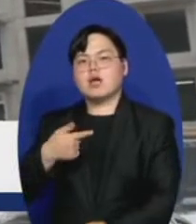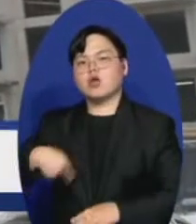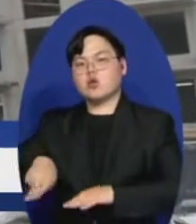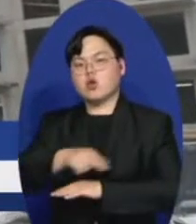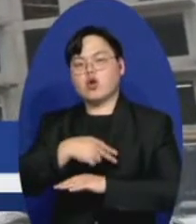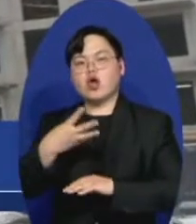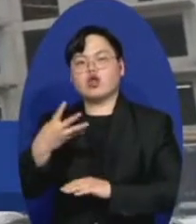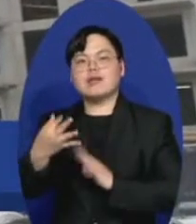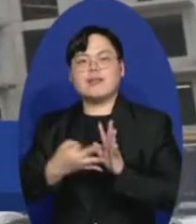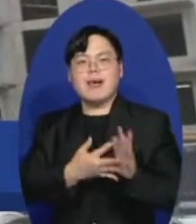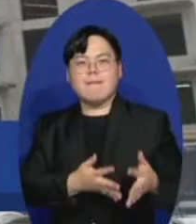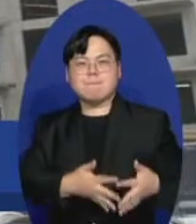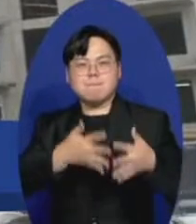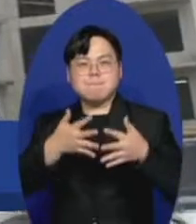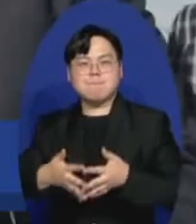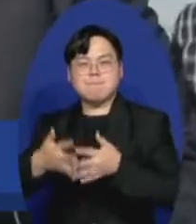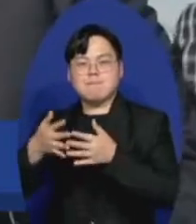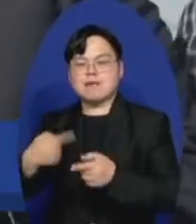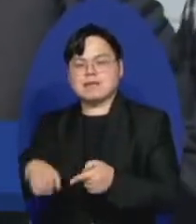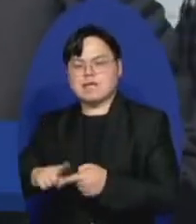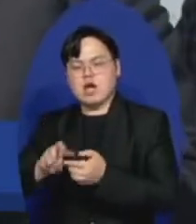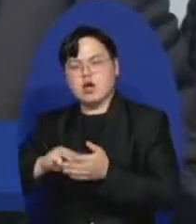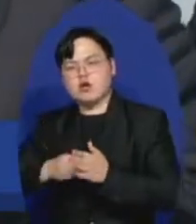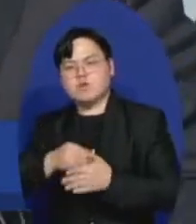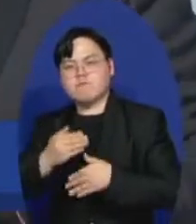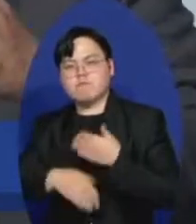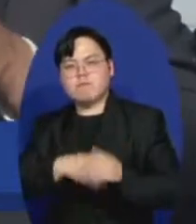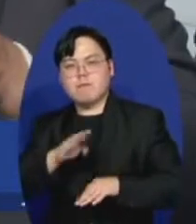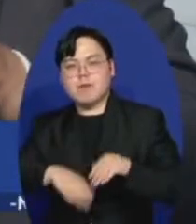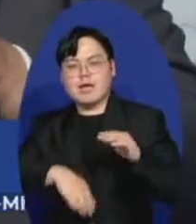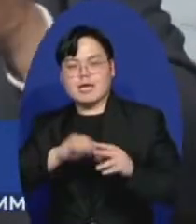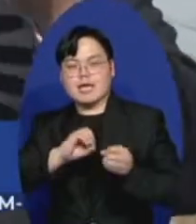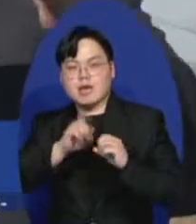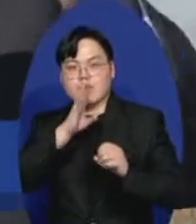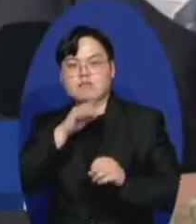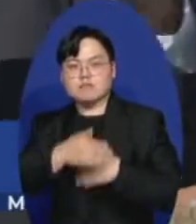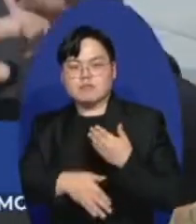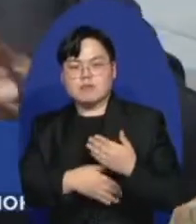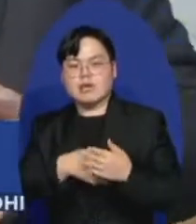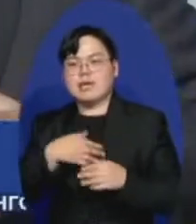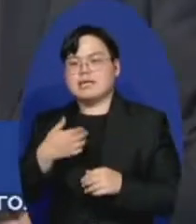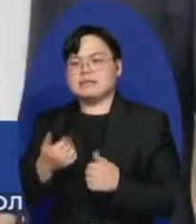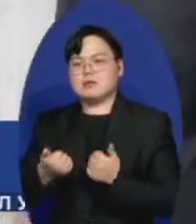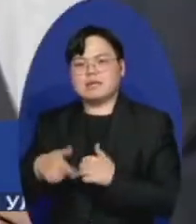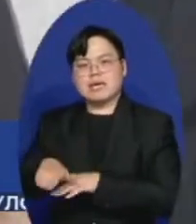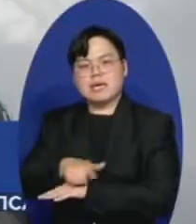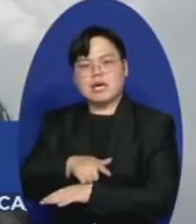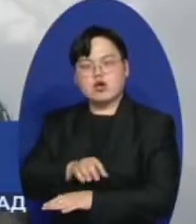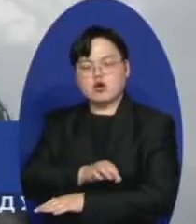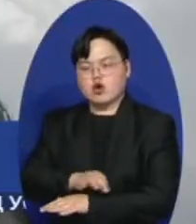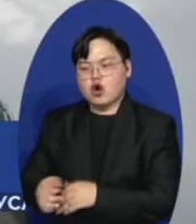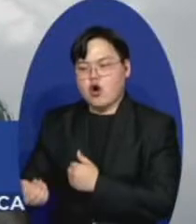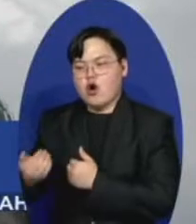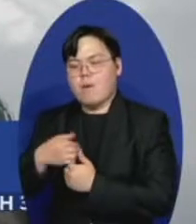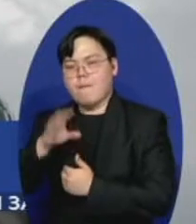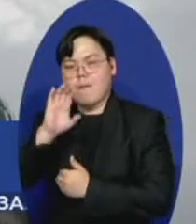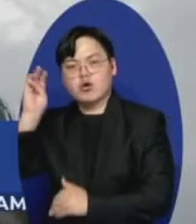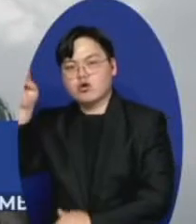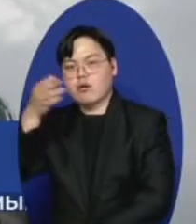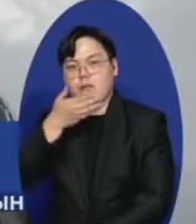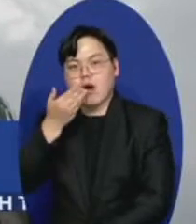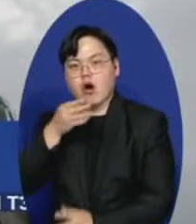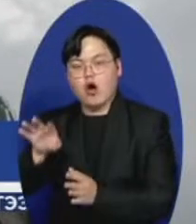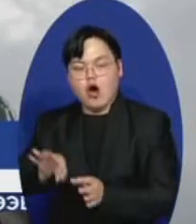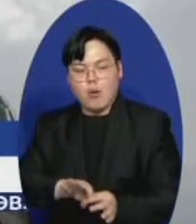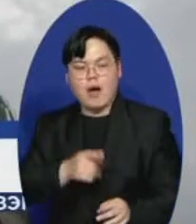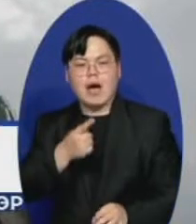Баянгол дүүрэгт энэ жил 48 орон сууцны барилгыг дахин төлөвлөн барилгажуулах төсөл хэрэгжиж байна. Гэхдээ эдгээр зарим байршлууд дээр төсөлд оролцох байгууллага тодорхой